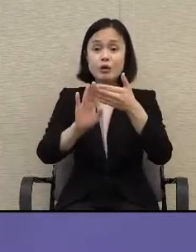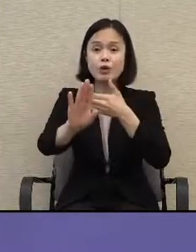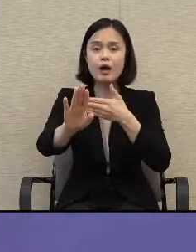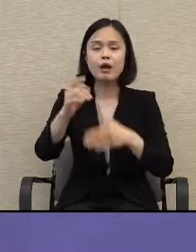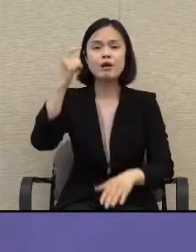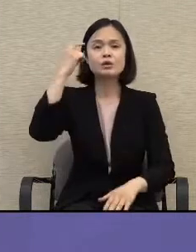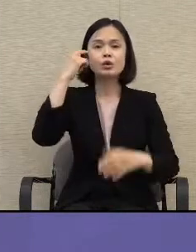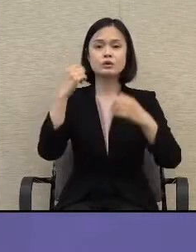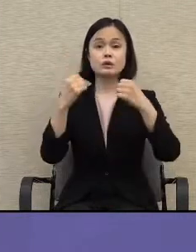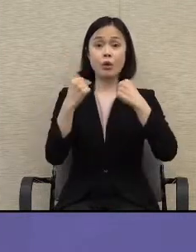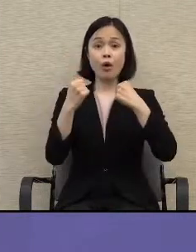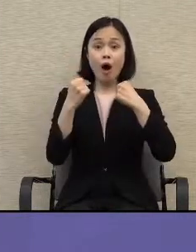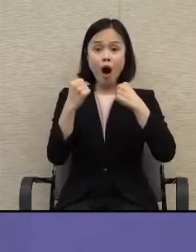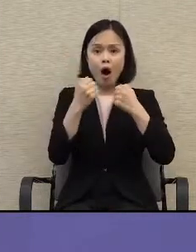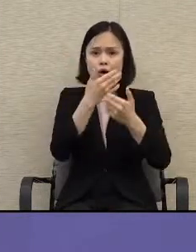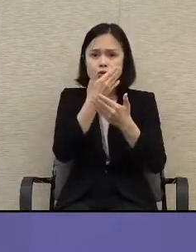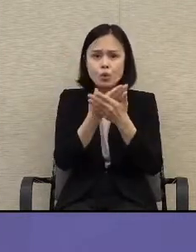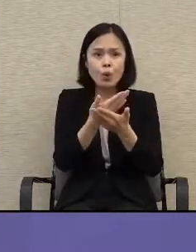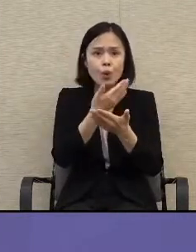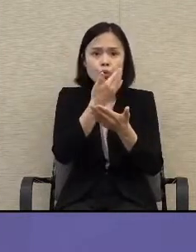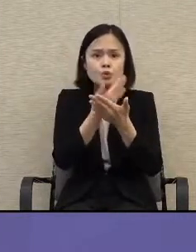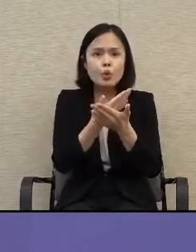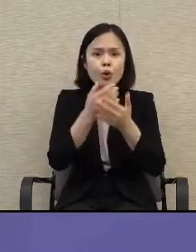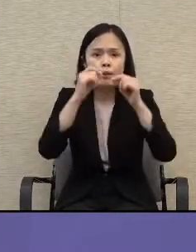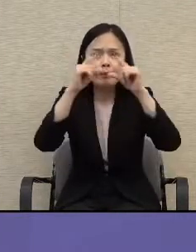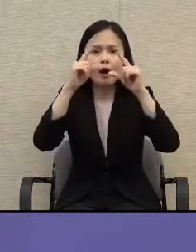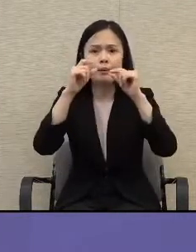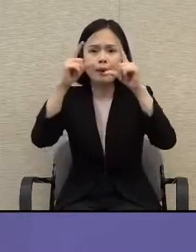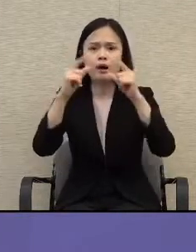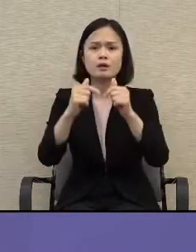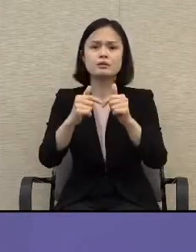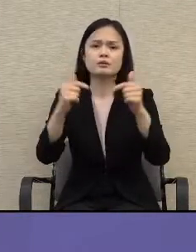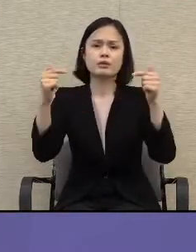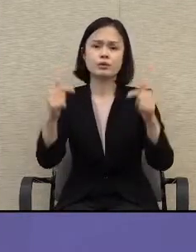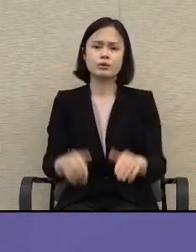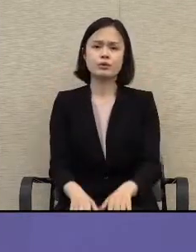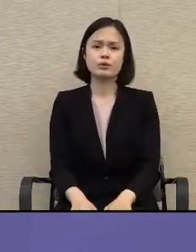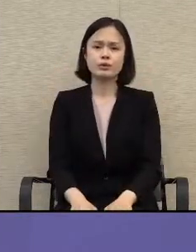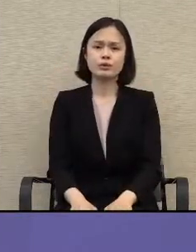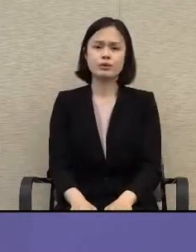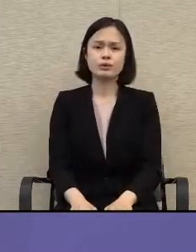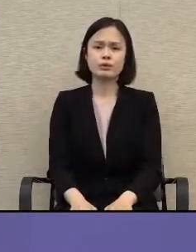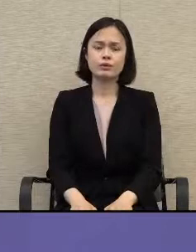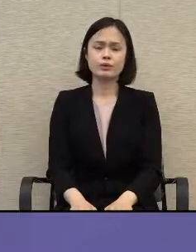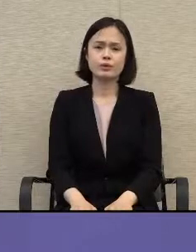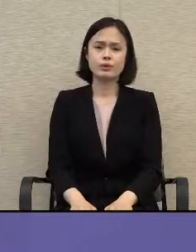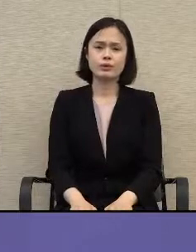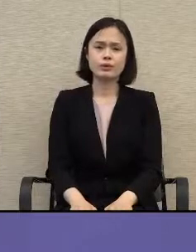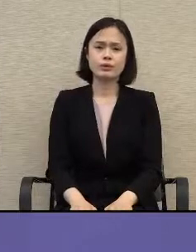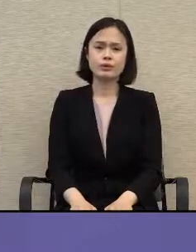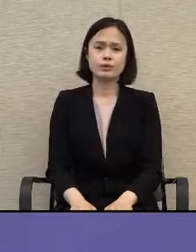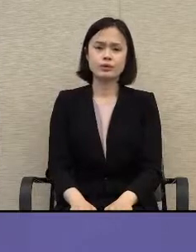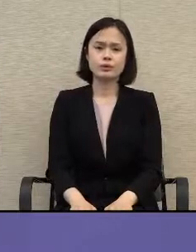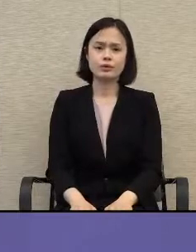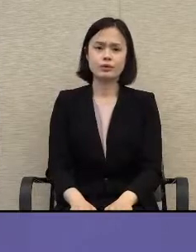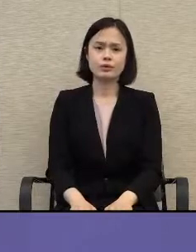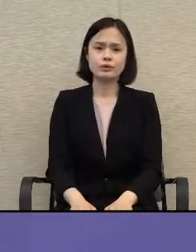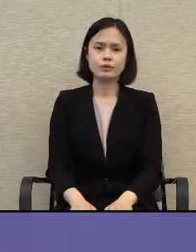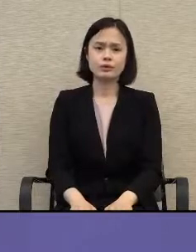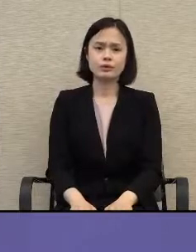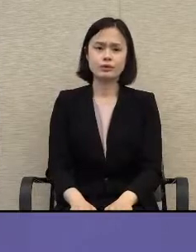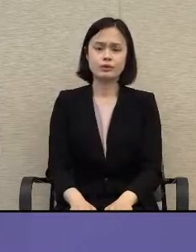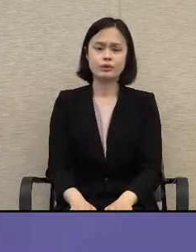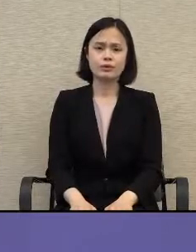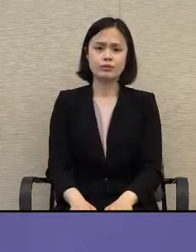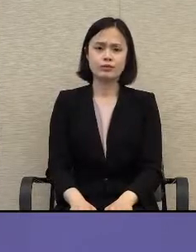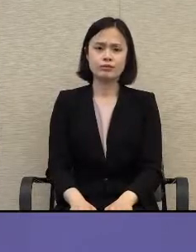것이 실제 급증하고 있고 실제 필요로 하는 사람들이 이제 늘고 있다라는 거죠. 그 수치들은 현진희 교수님께서 발표를 해주셨다고